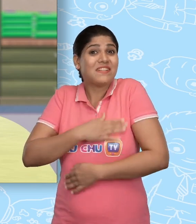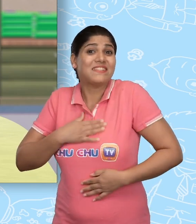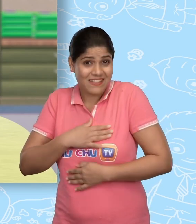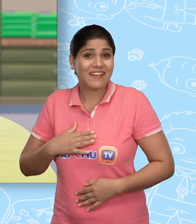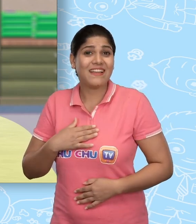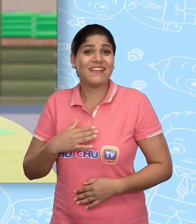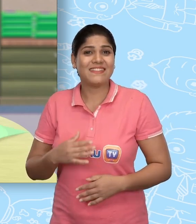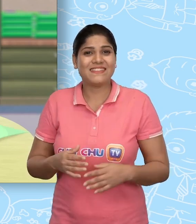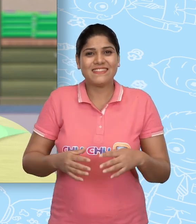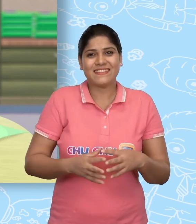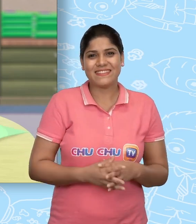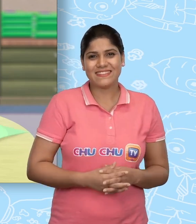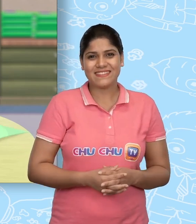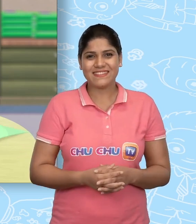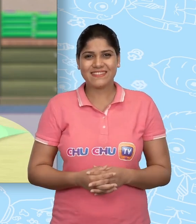ये तो मजेदार है।